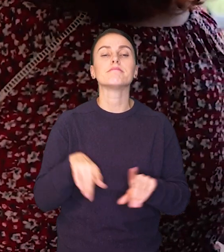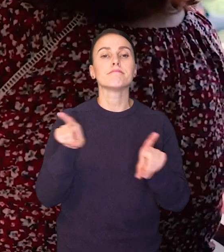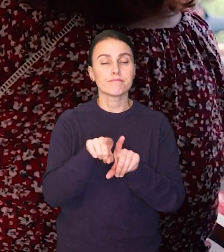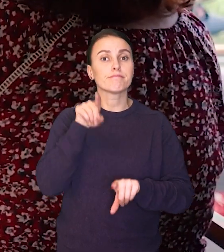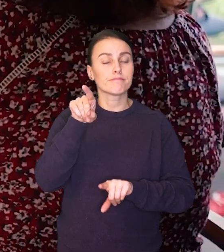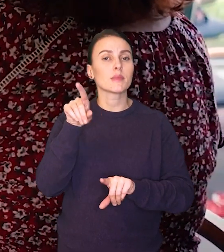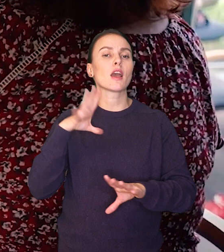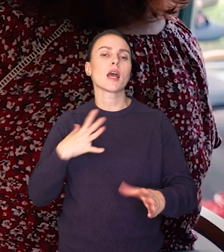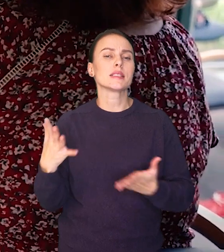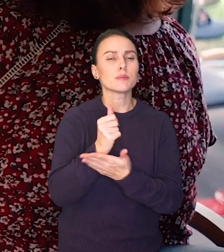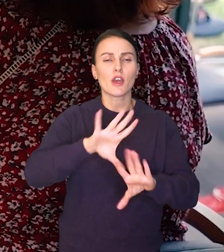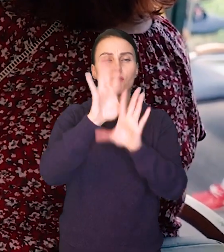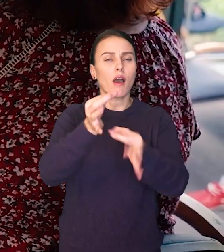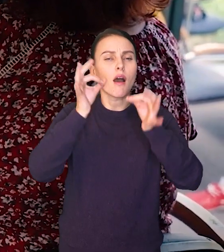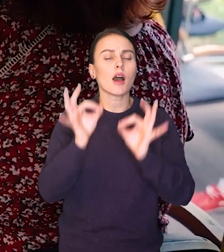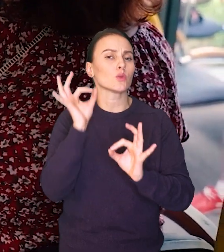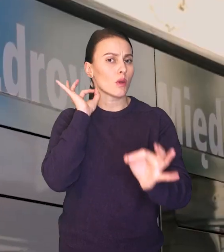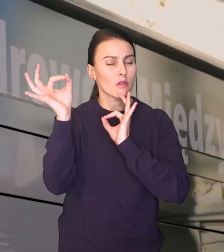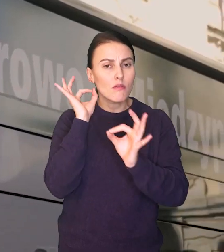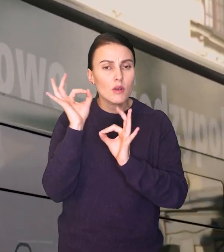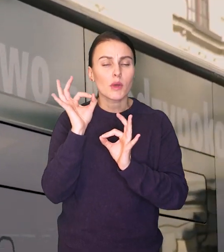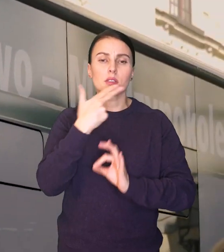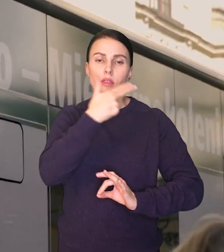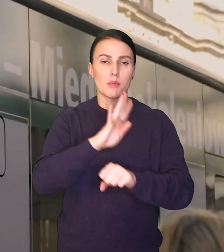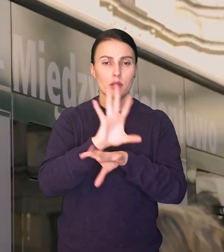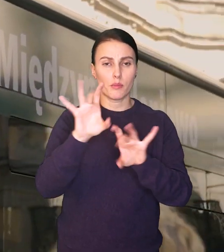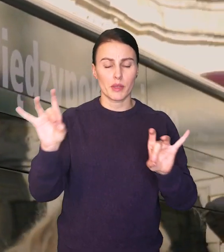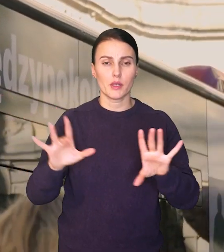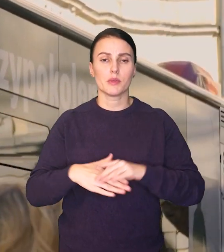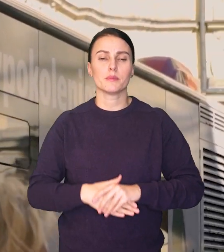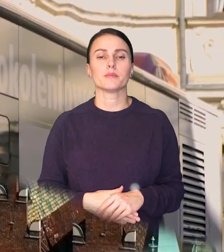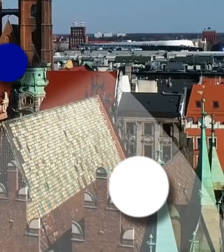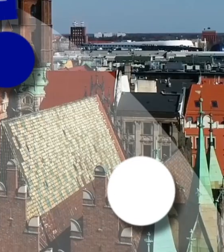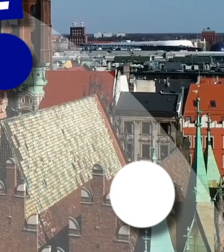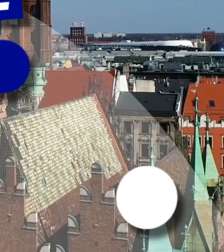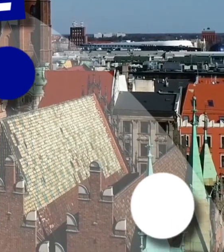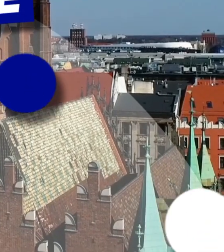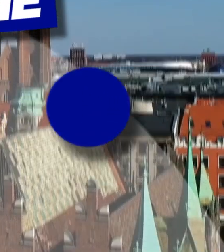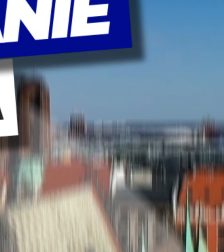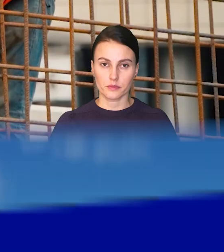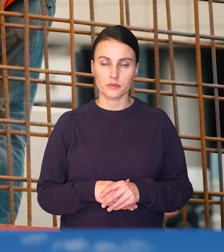www.wroclaw.pl. Tam także zbieramy dla Was aktualne dane dotyczące pandemii.